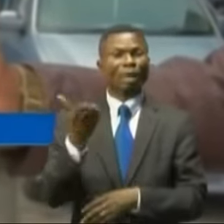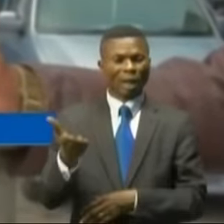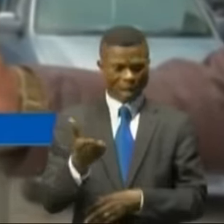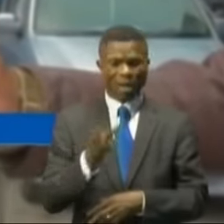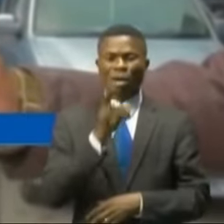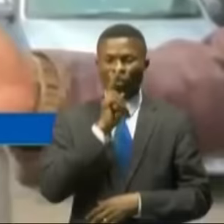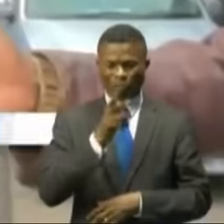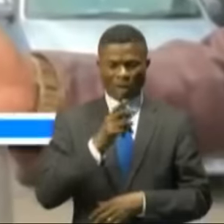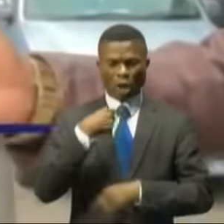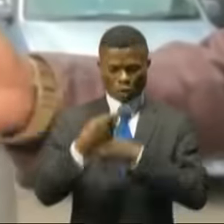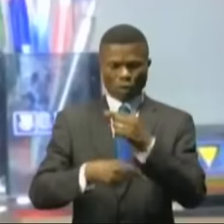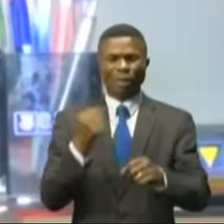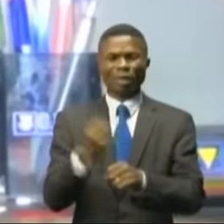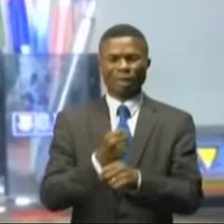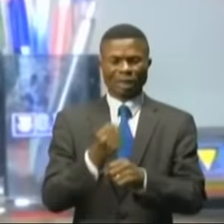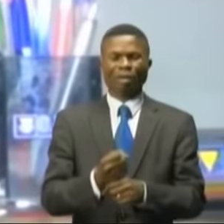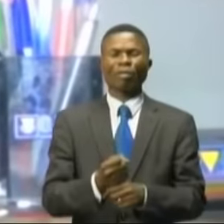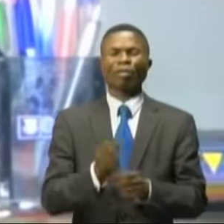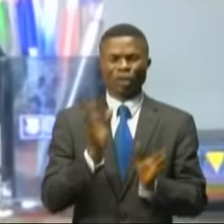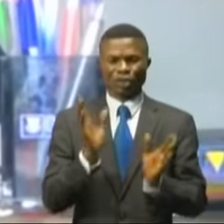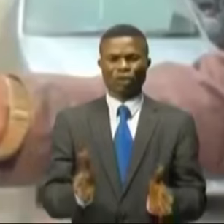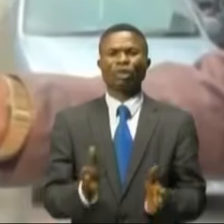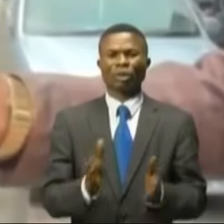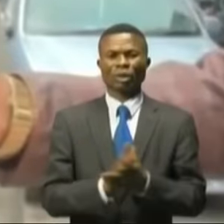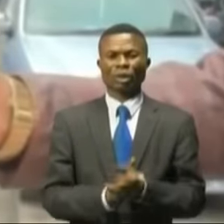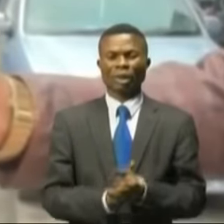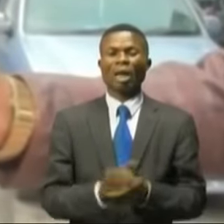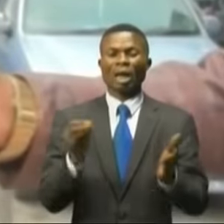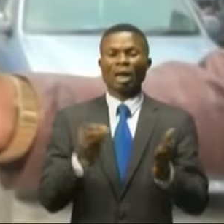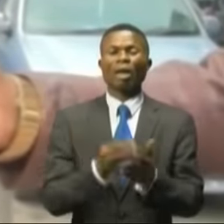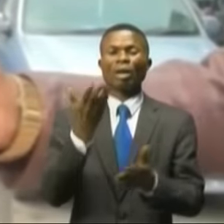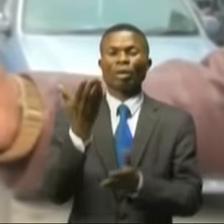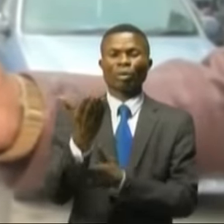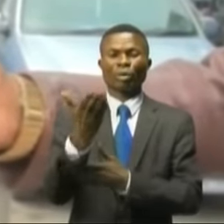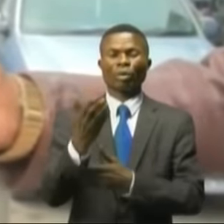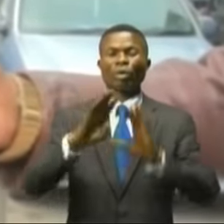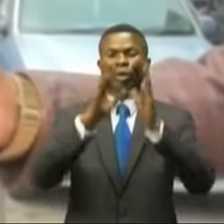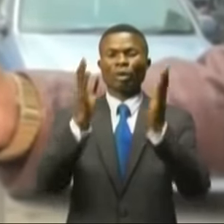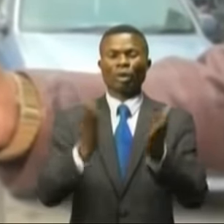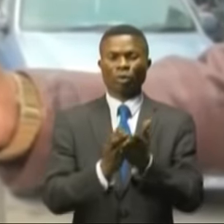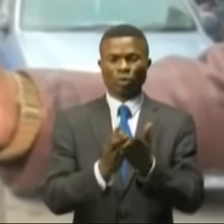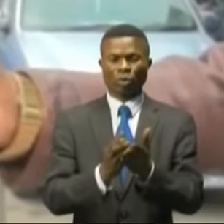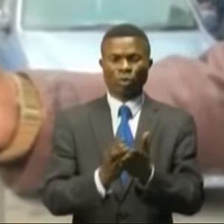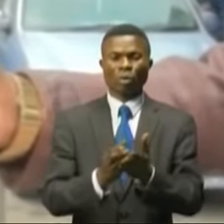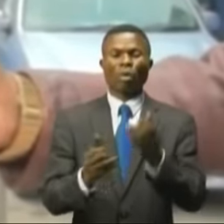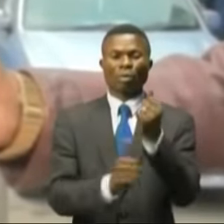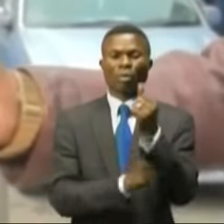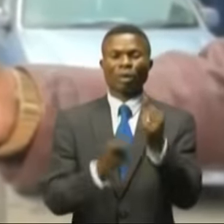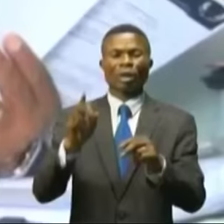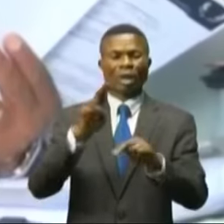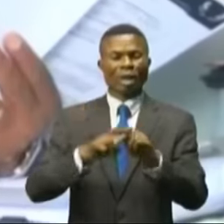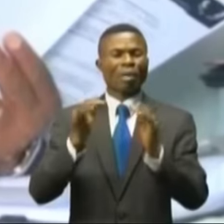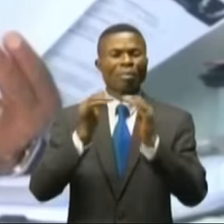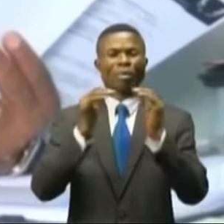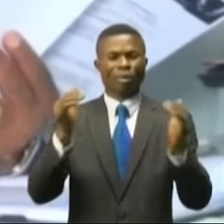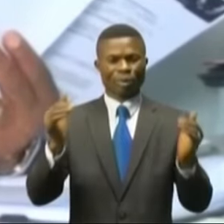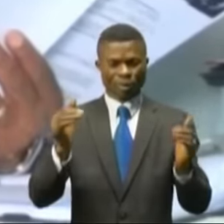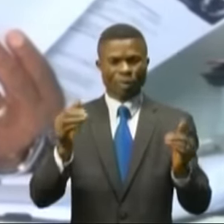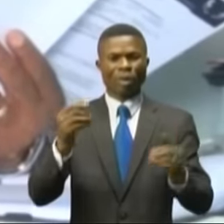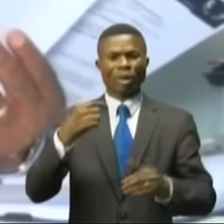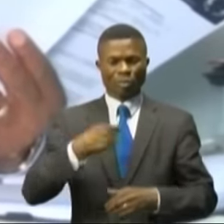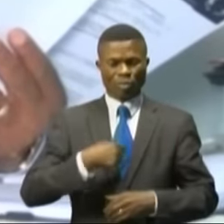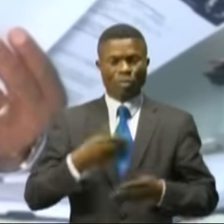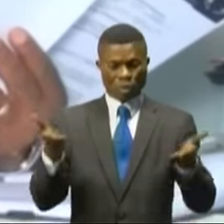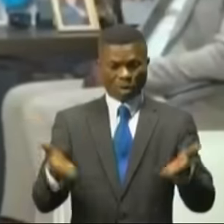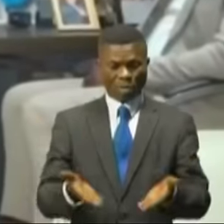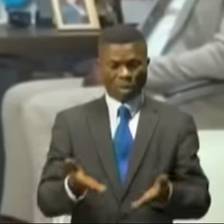possession de financement, les travaux vont commencer. J'en profite pour demander à tous les Kassavas qu'ils soient calmes. Je suis là sur le terrain en